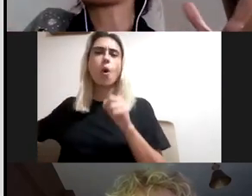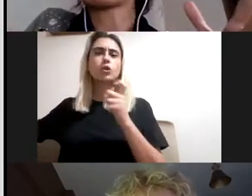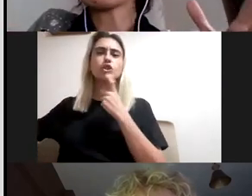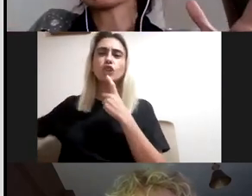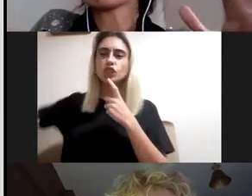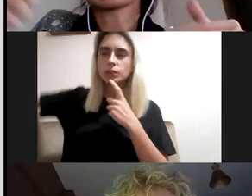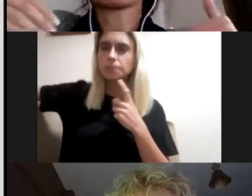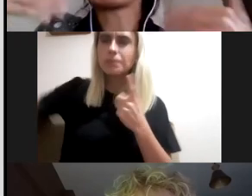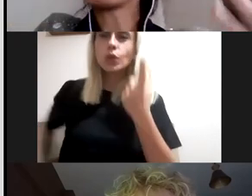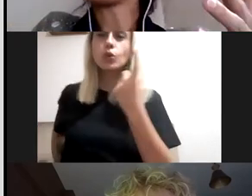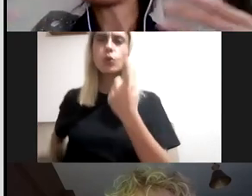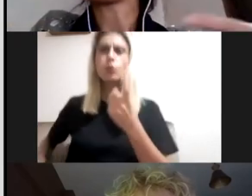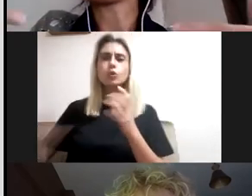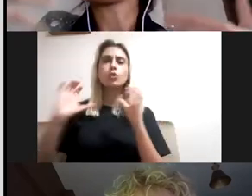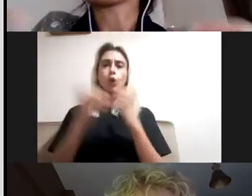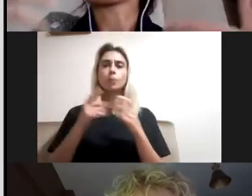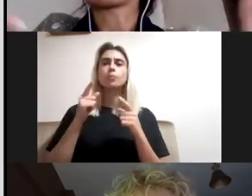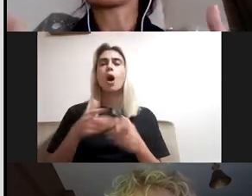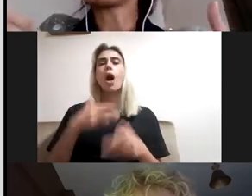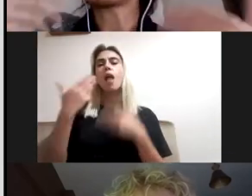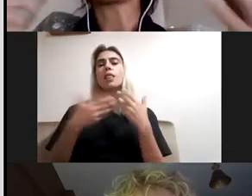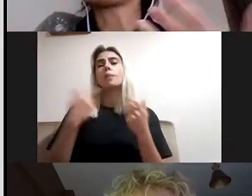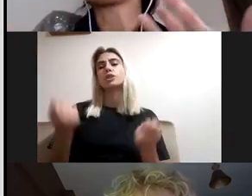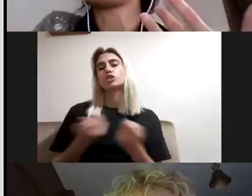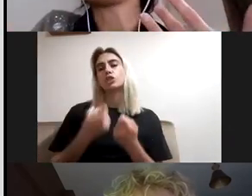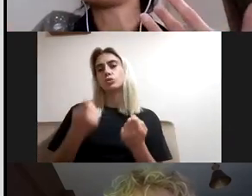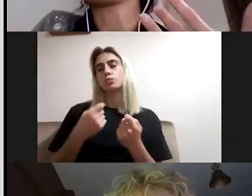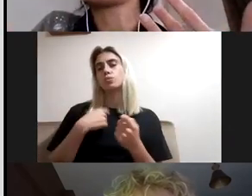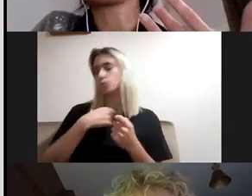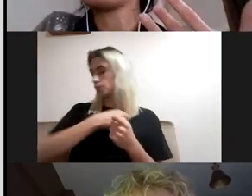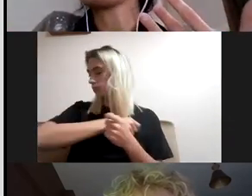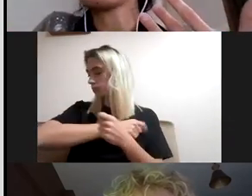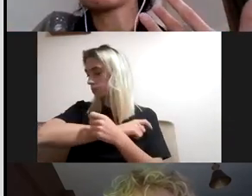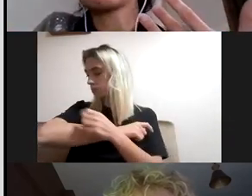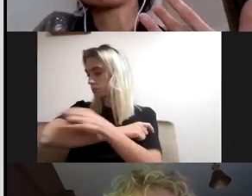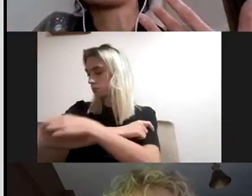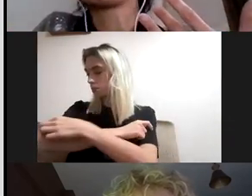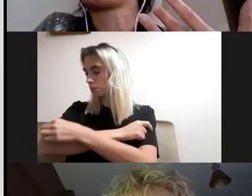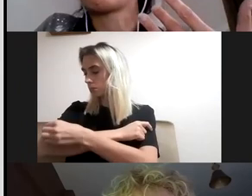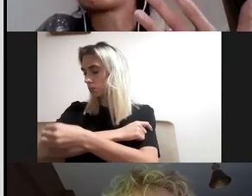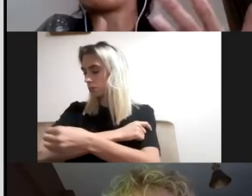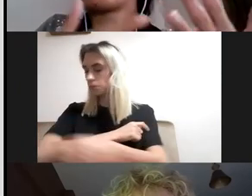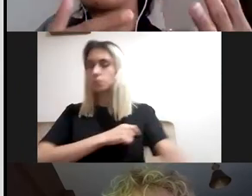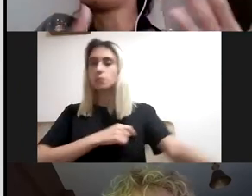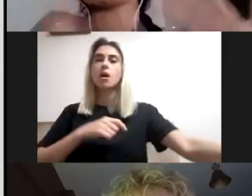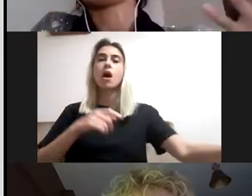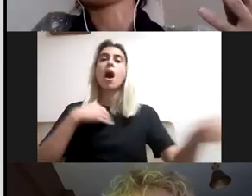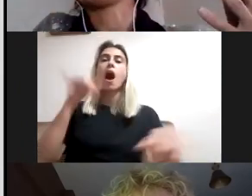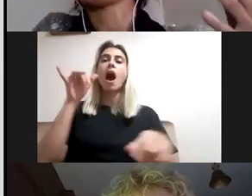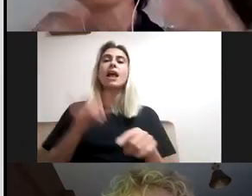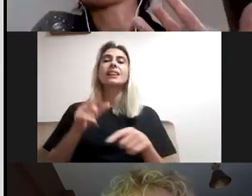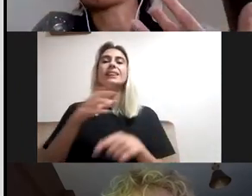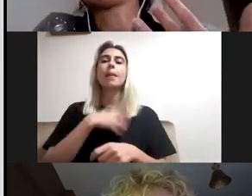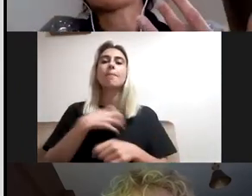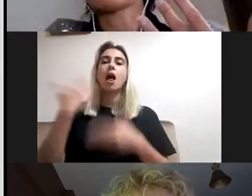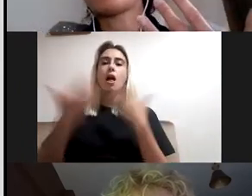bir gruba bunu anlatmaya çalışıyorum. Bu ana hak temelliliği anlatıyorum. İlk defa böyle bir cümle duyuyor. Yani ilk defa duyuyor.